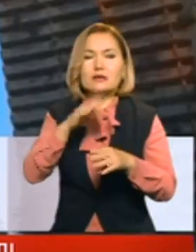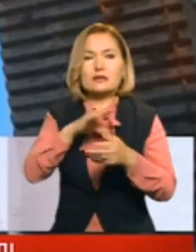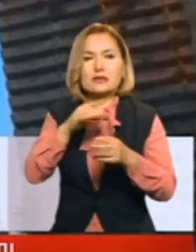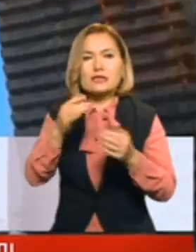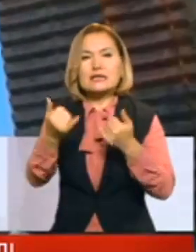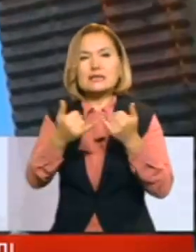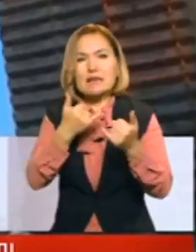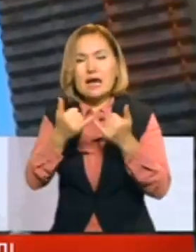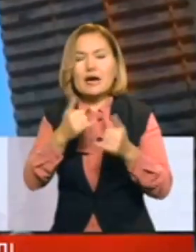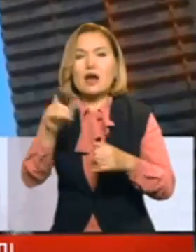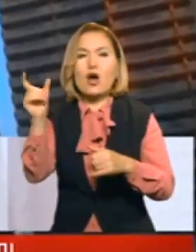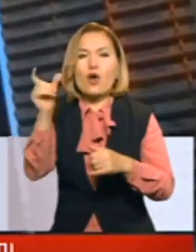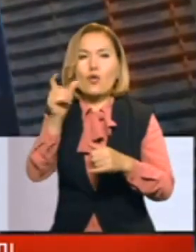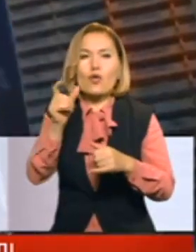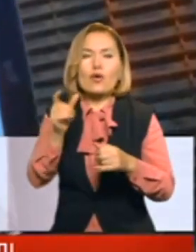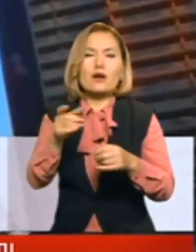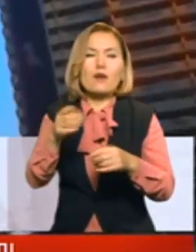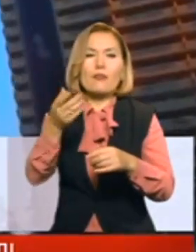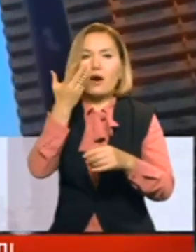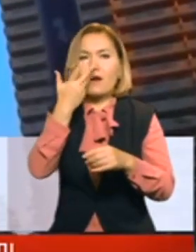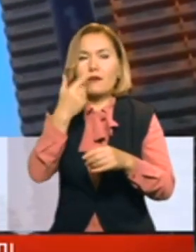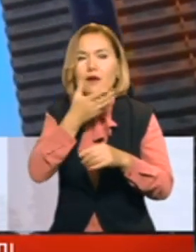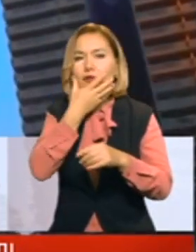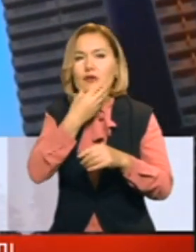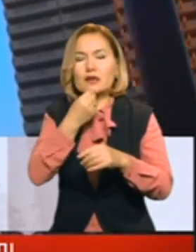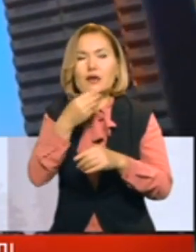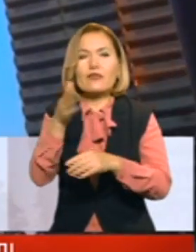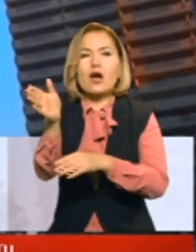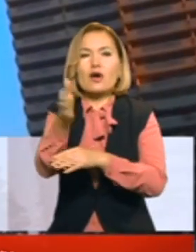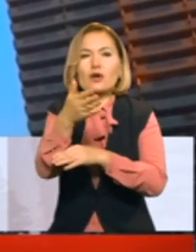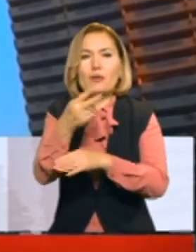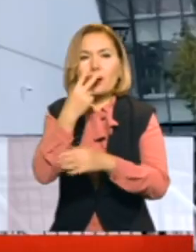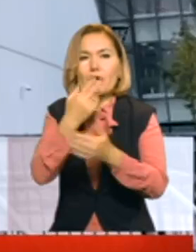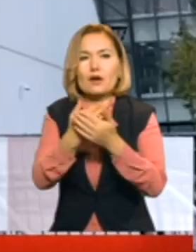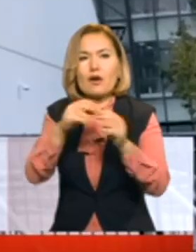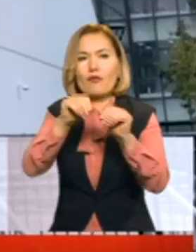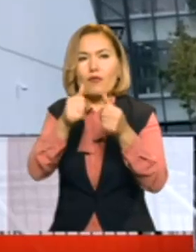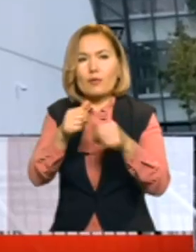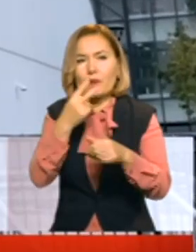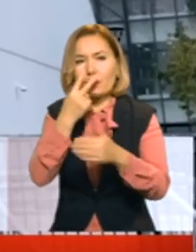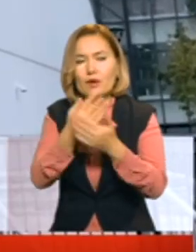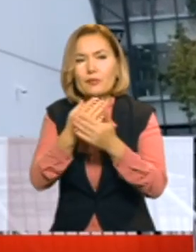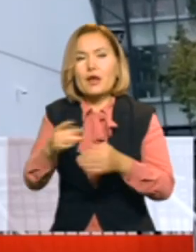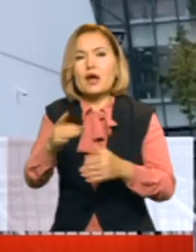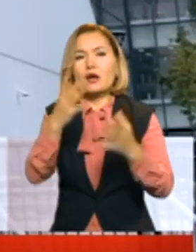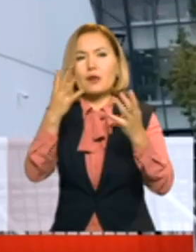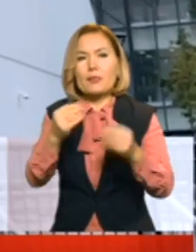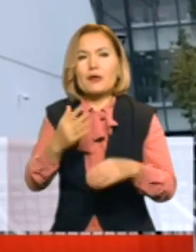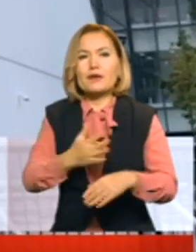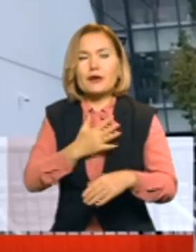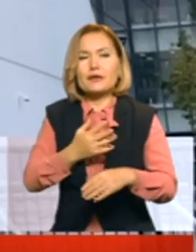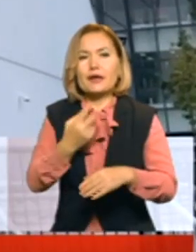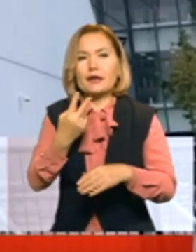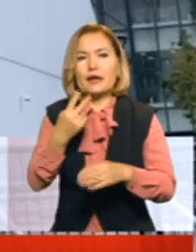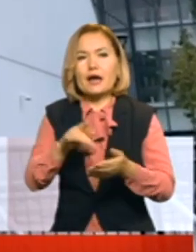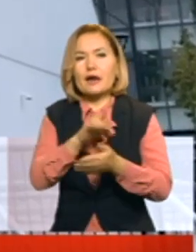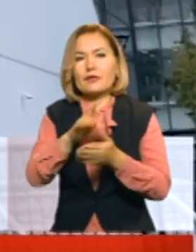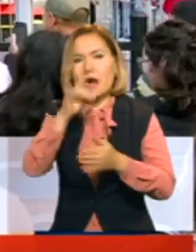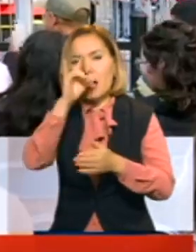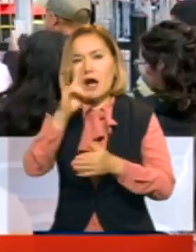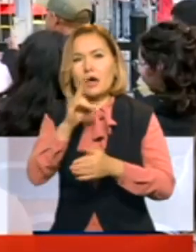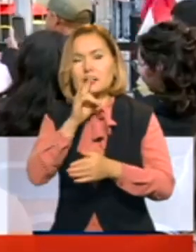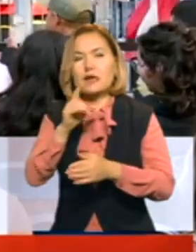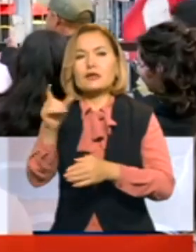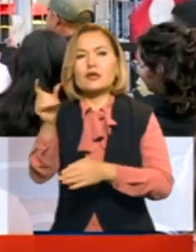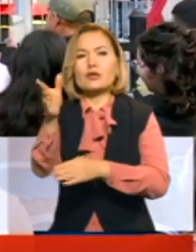сарқыраманың ерекше бейнесі бір сәтке туристерді тәнті етті. Сонымен қатар республика күніне орай Канаданың екі бірдей қаласында Қазақстан туы